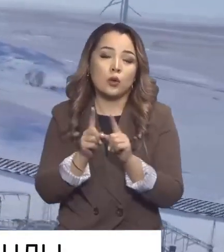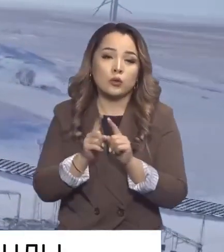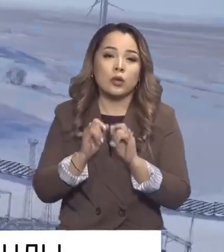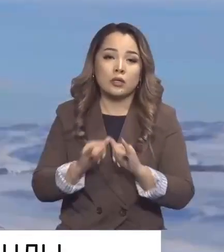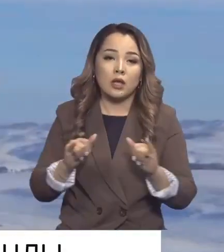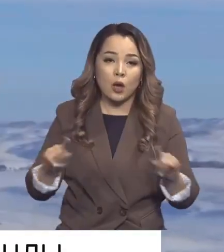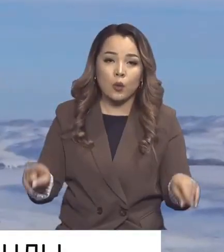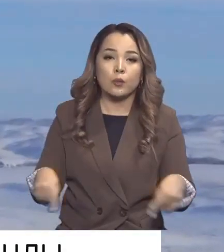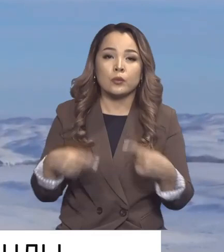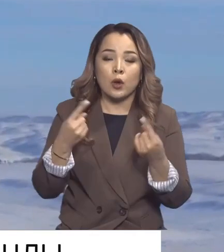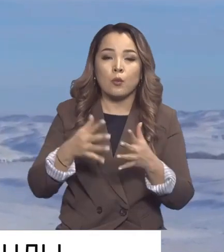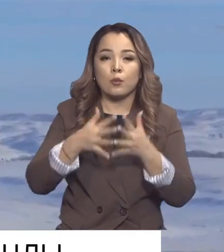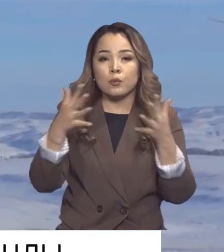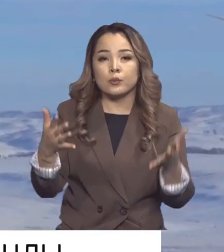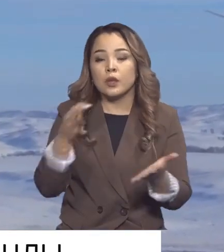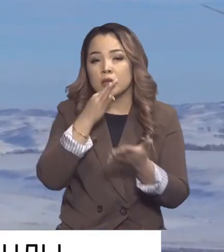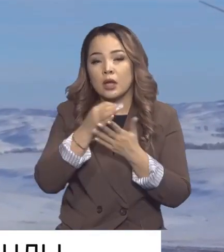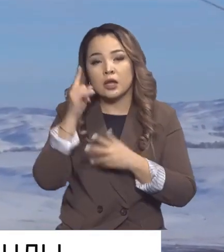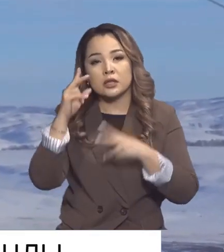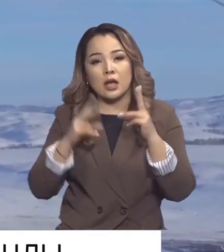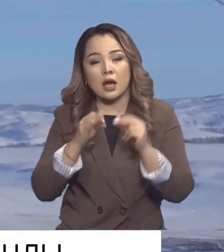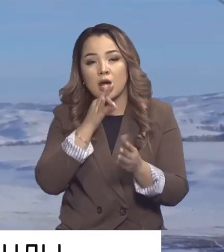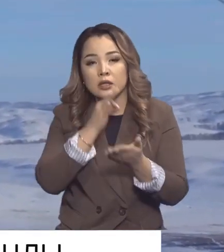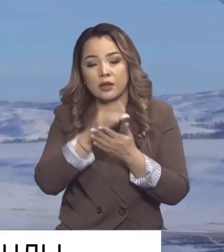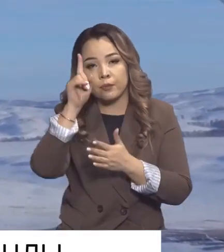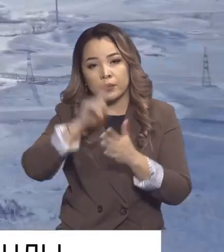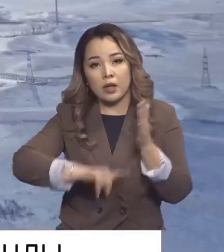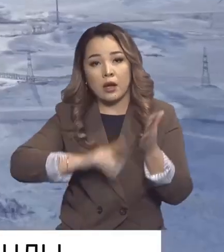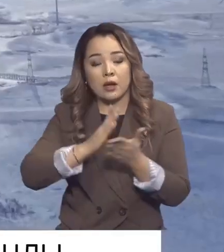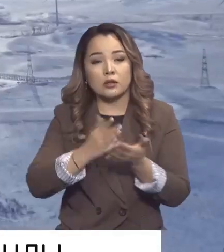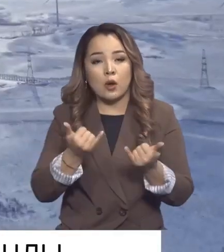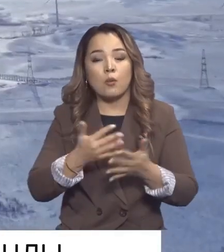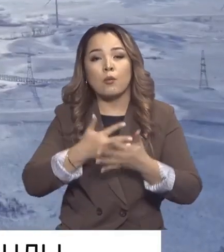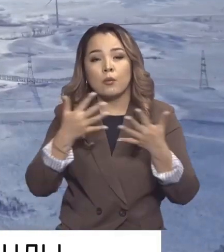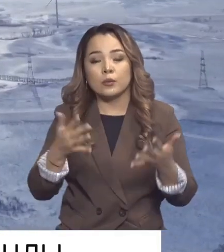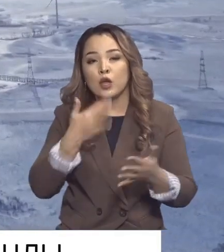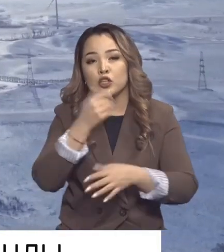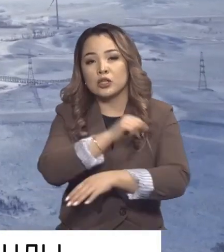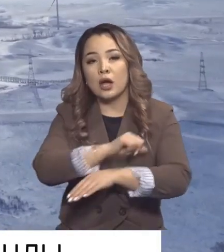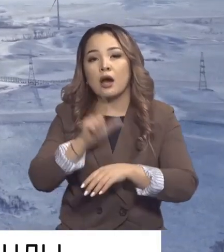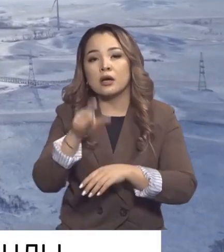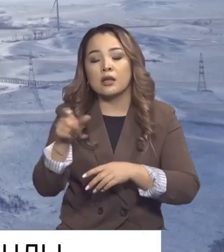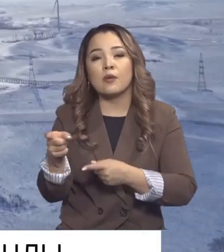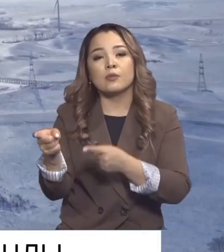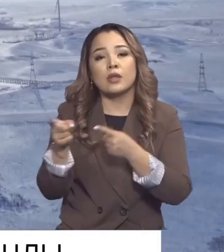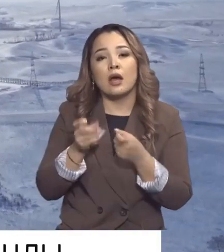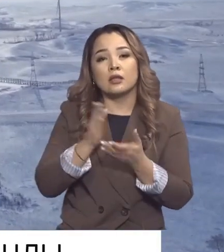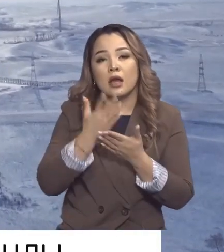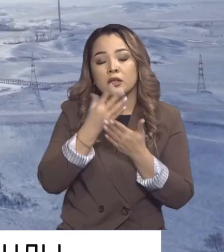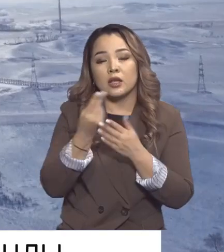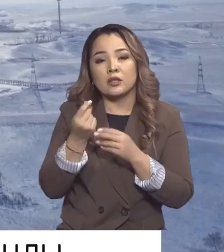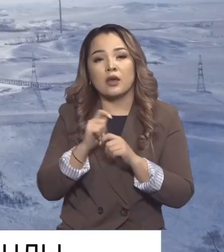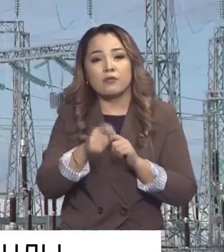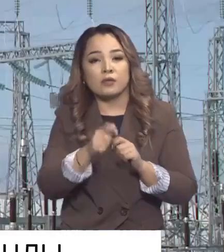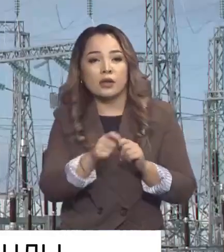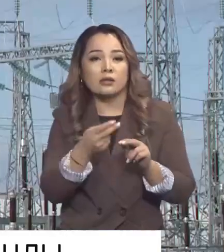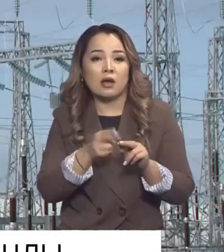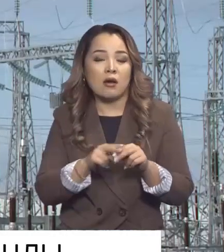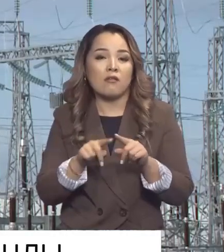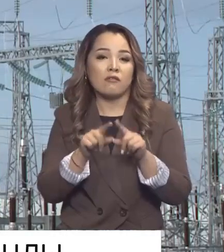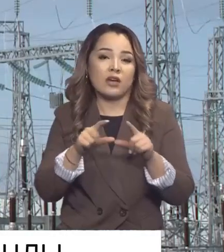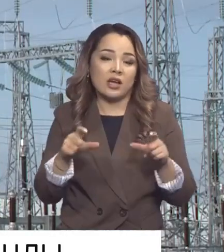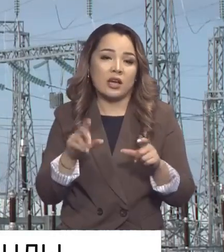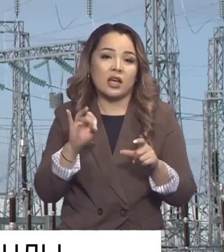өнеркәсібіне үлкен үміт артылып отыр. Дегенмен шетел инвесторларын көптеп тартуға кеден және салықтық нормалар әлсіз инфрақұрылым мен визалық